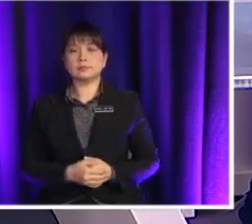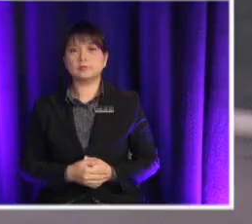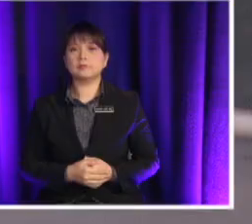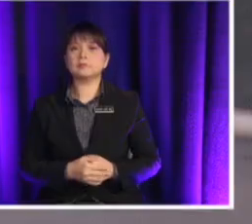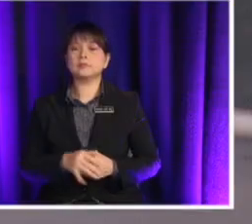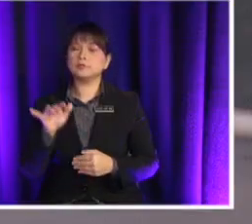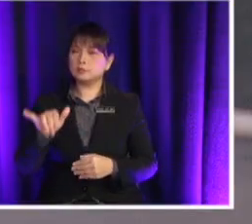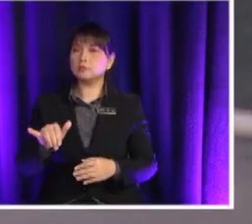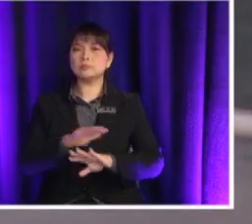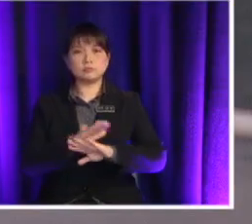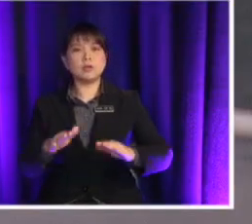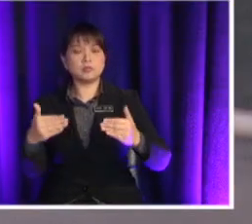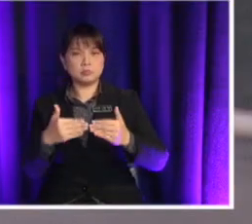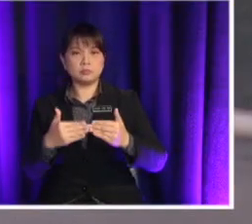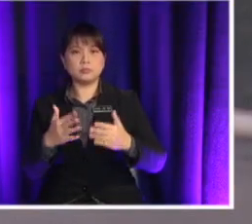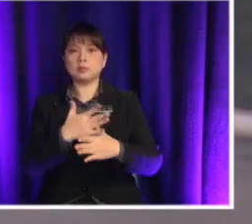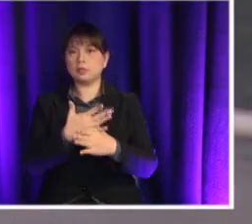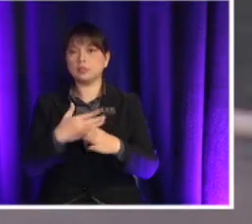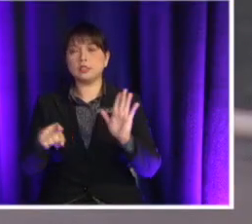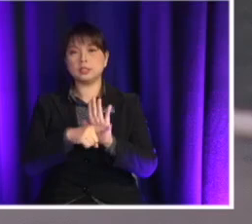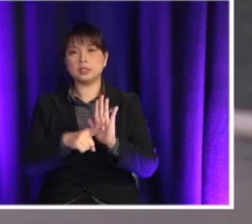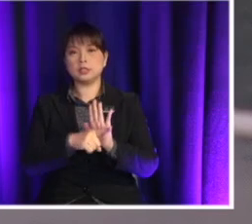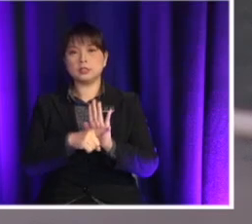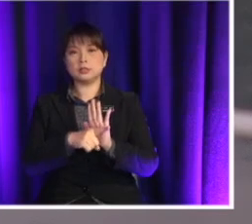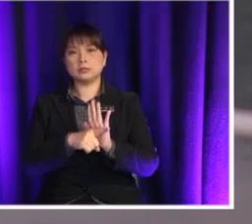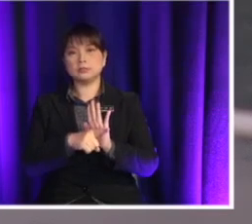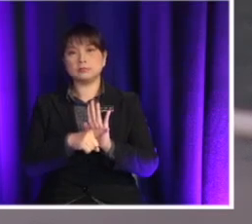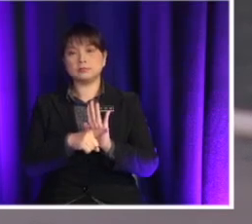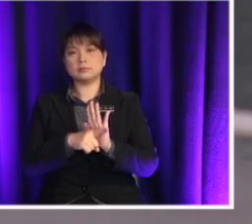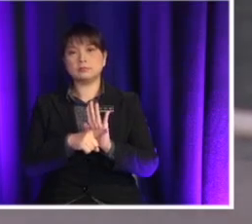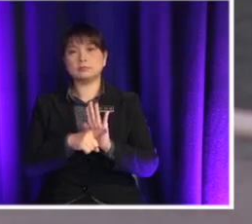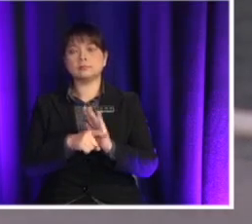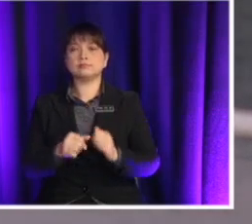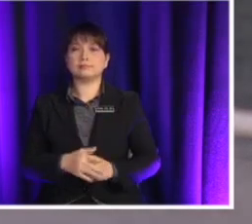tertinggal. Okey, cuba di bahagian sambungkan. negatif ni. Patutlah tak menyala.